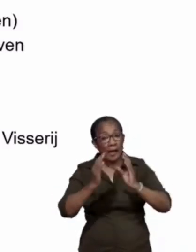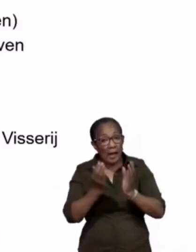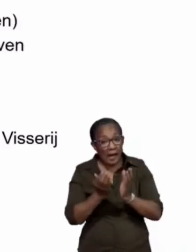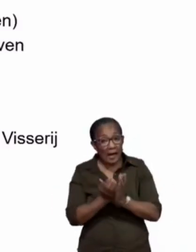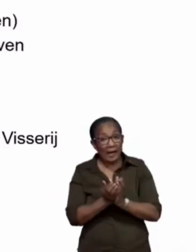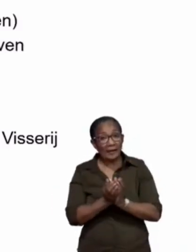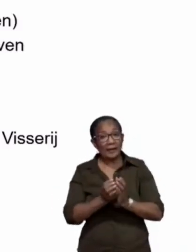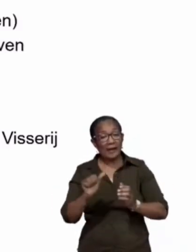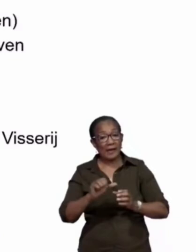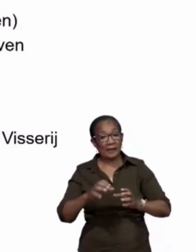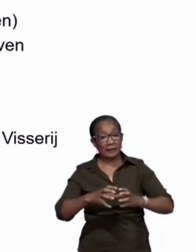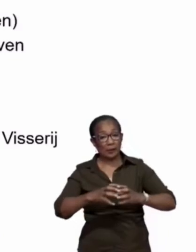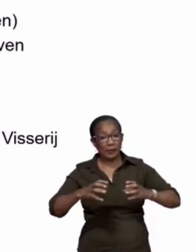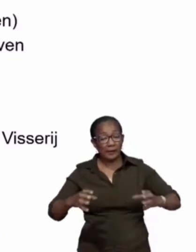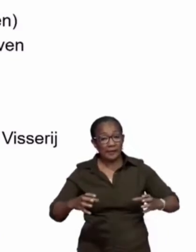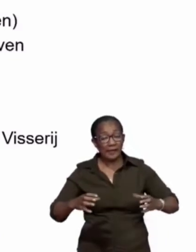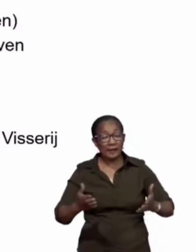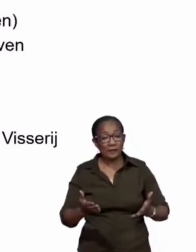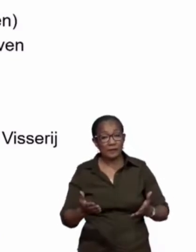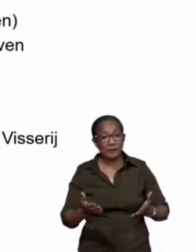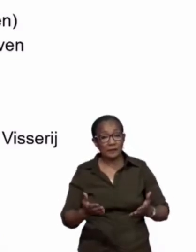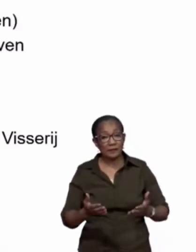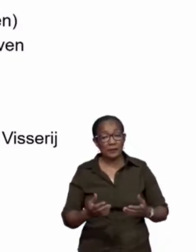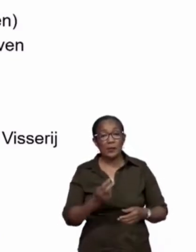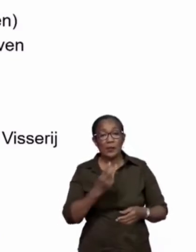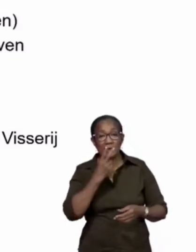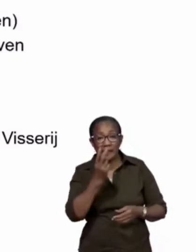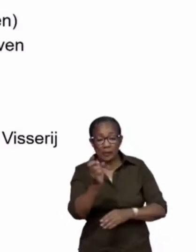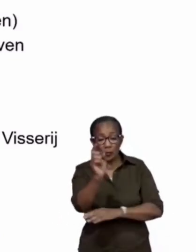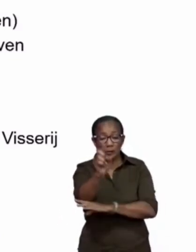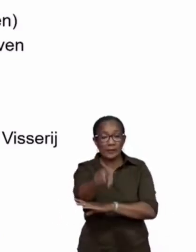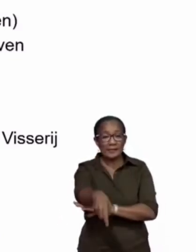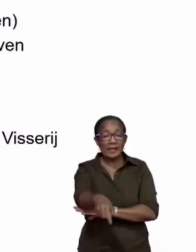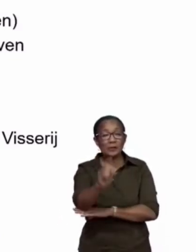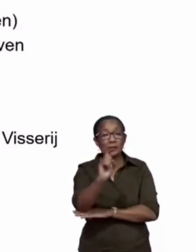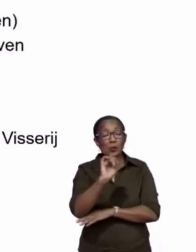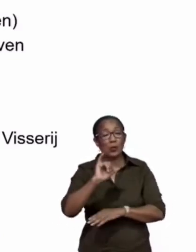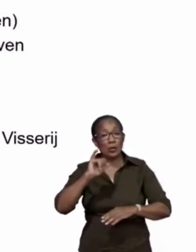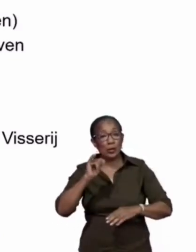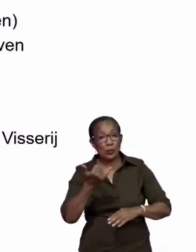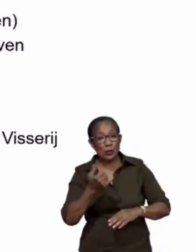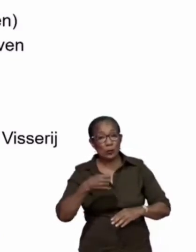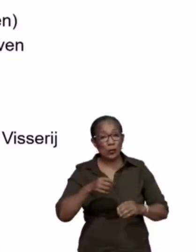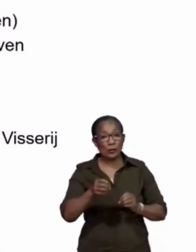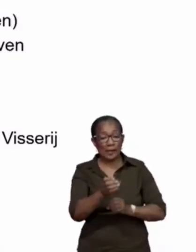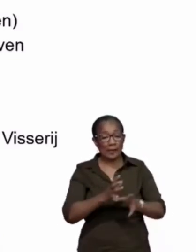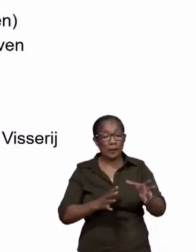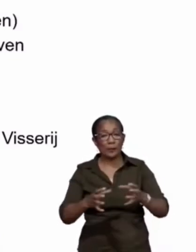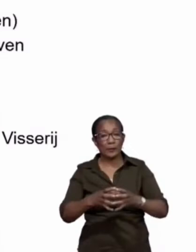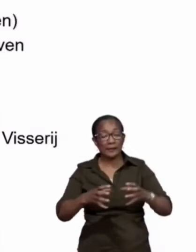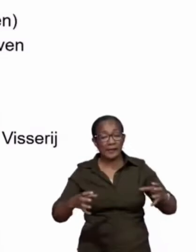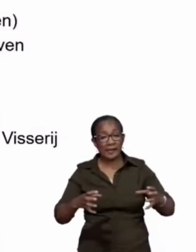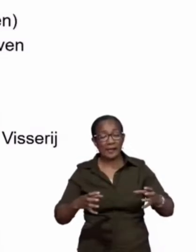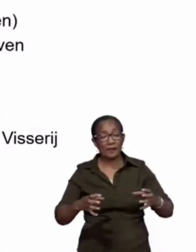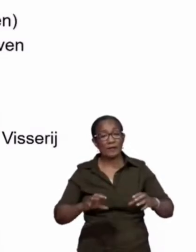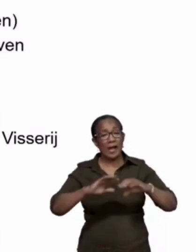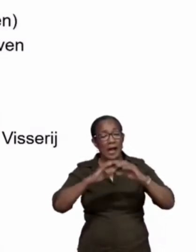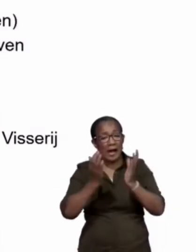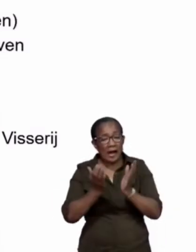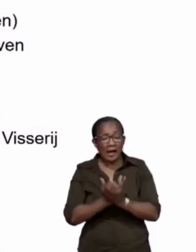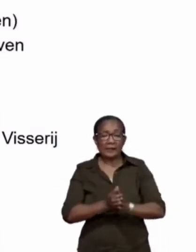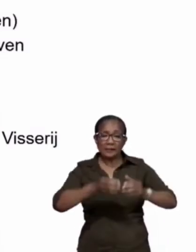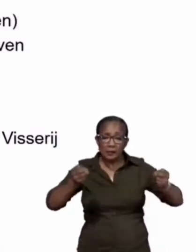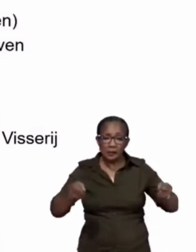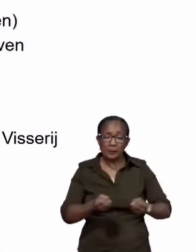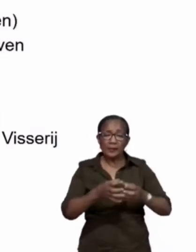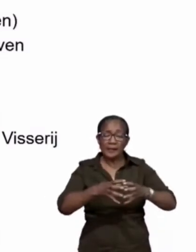nang vitale parastatale bedrijven, we luku staat, Oli, we luku Newmont, I am Gold, Grasalco, alle de